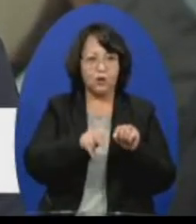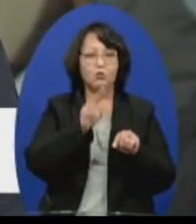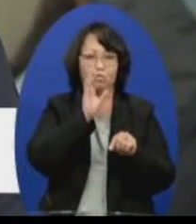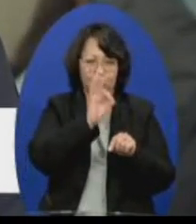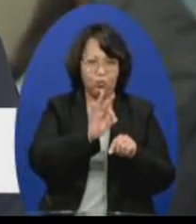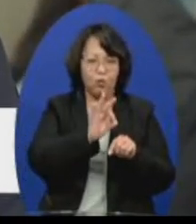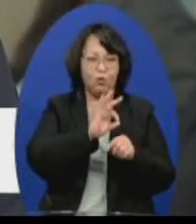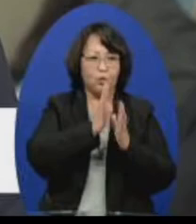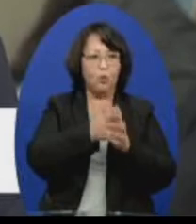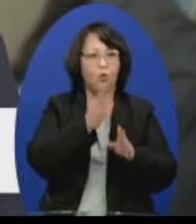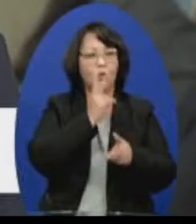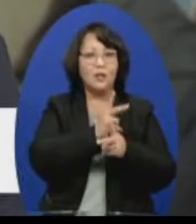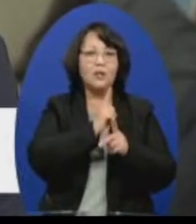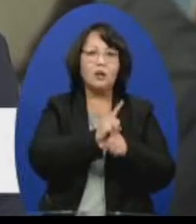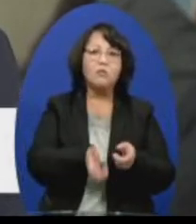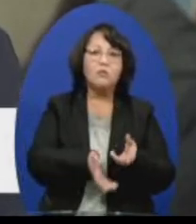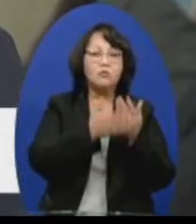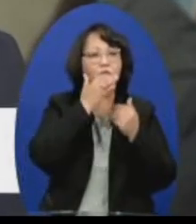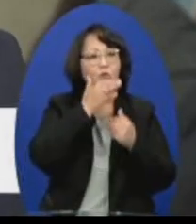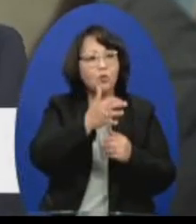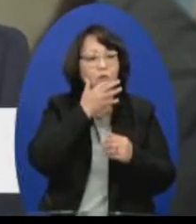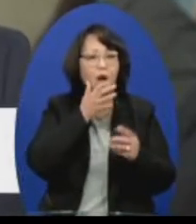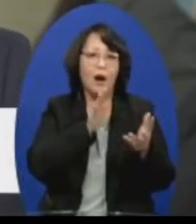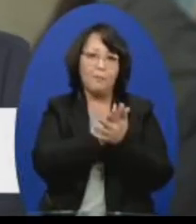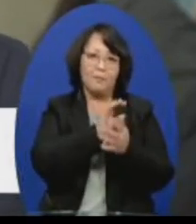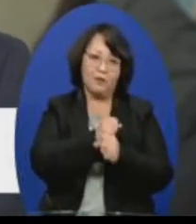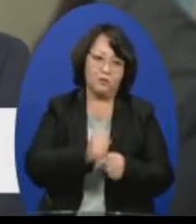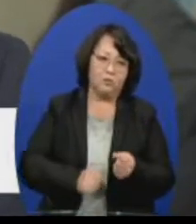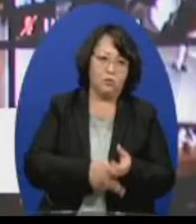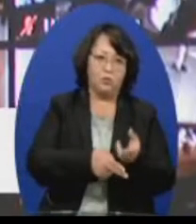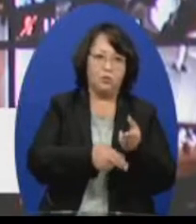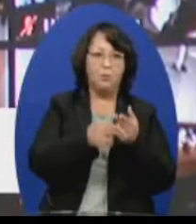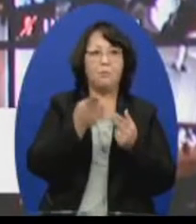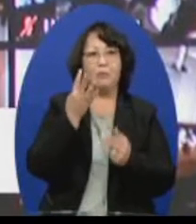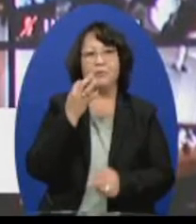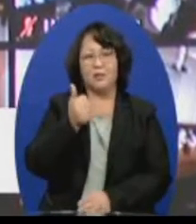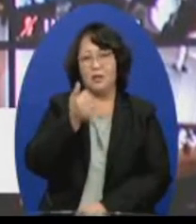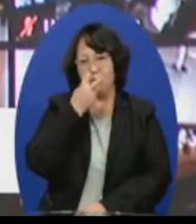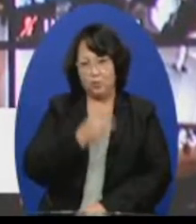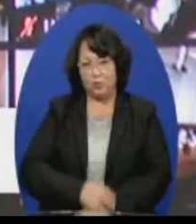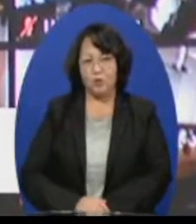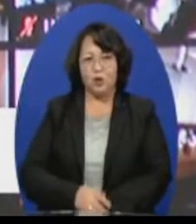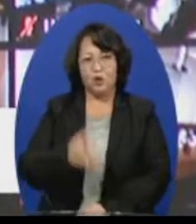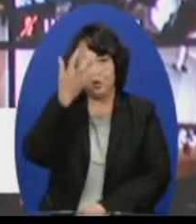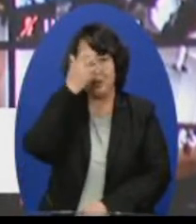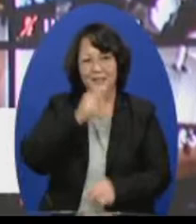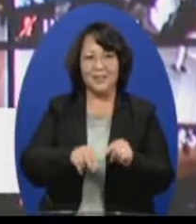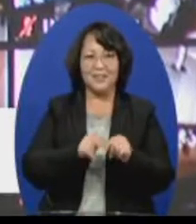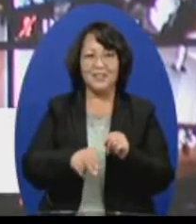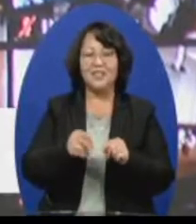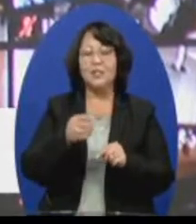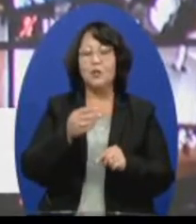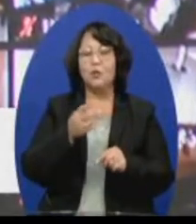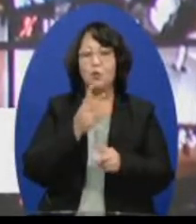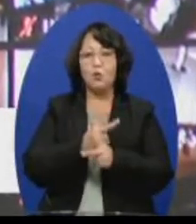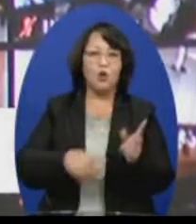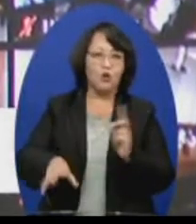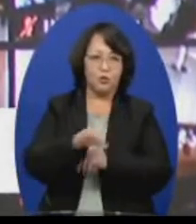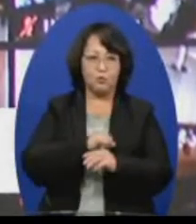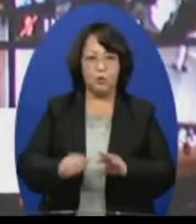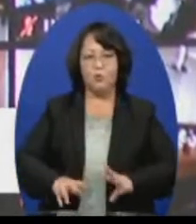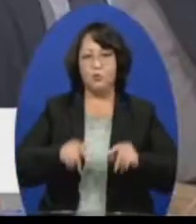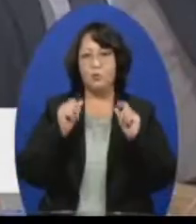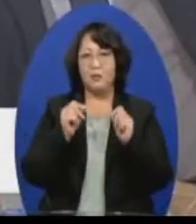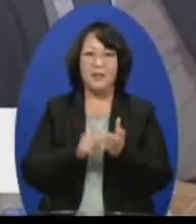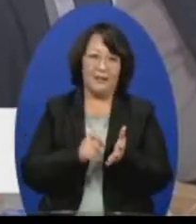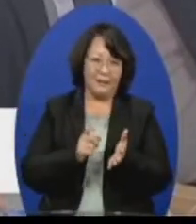зүйтэй. Гэхдээ хуулийн хүрээнд зөвлөнд туслаж хамтран туслагч байгаасаа гэж би үзэж байна. За төрийн хэн шалгалтын хууль эрх зүйн орчны